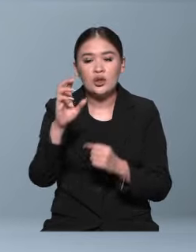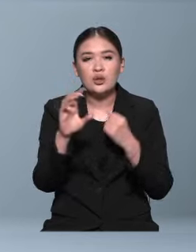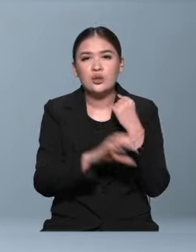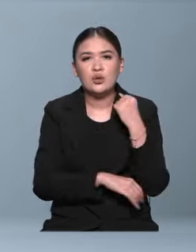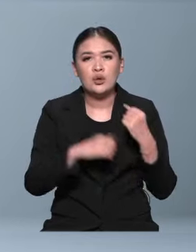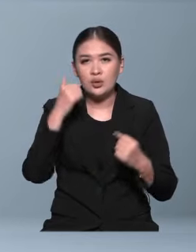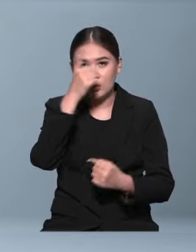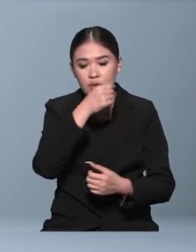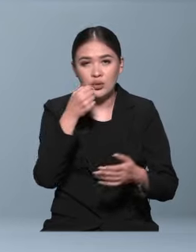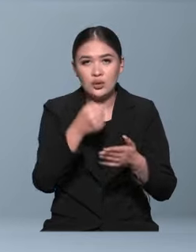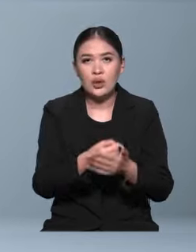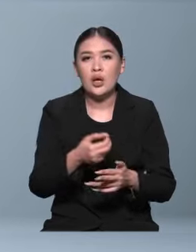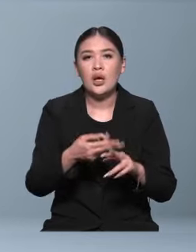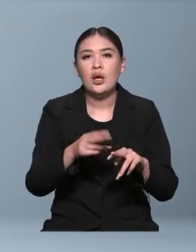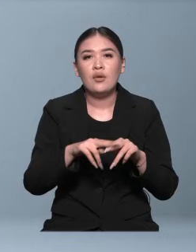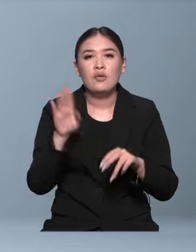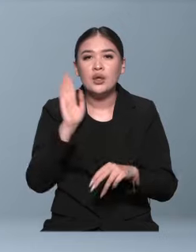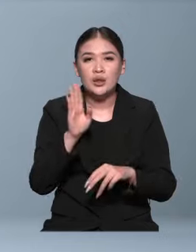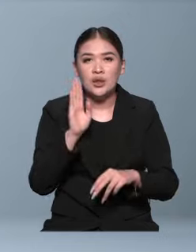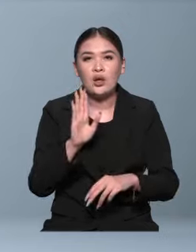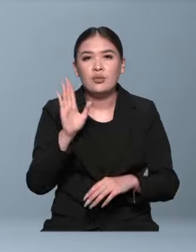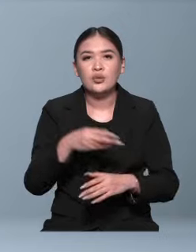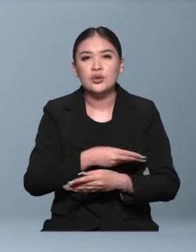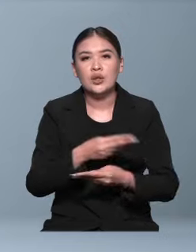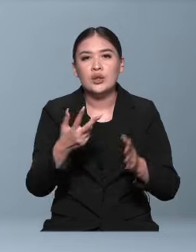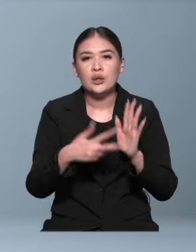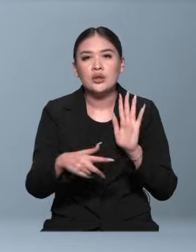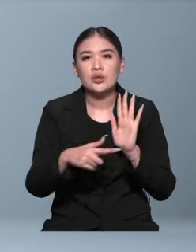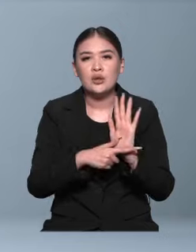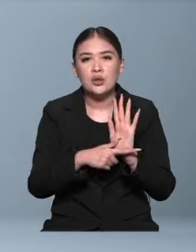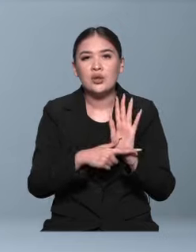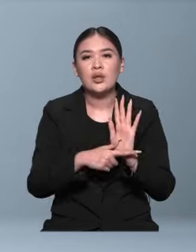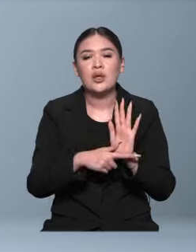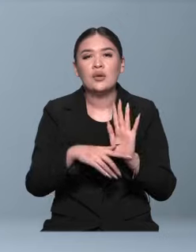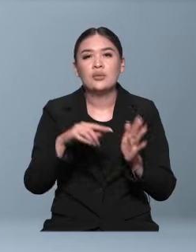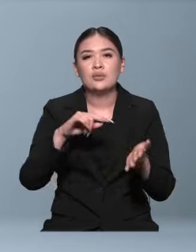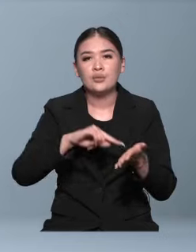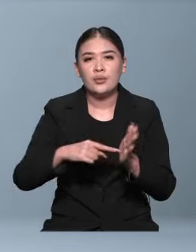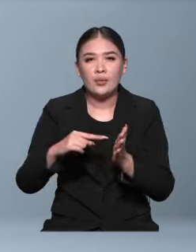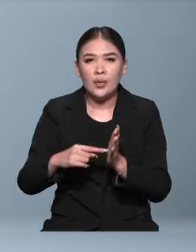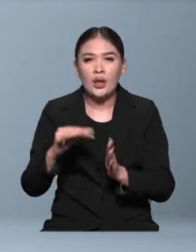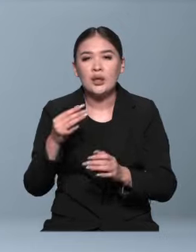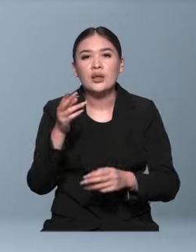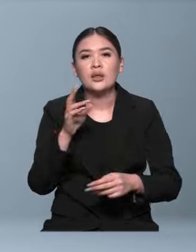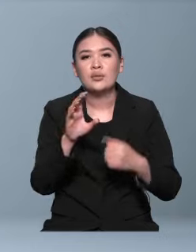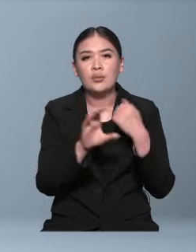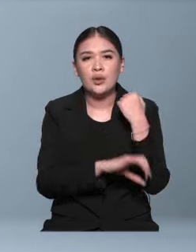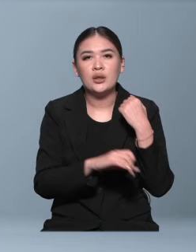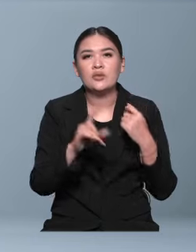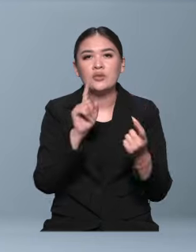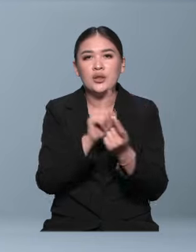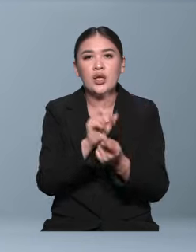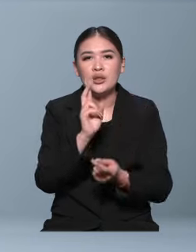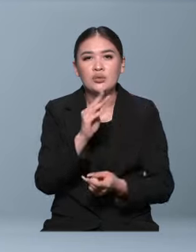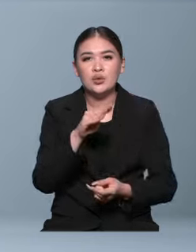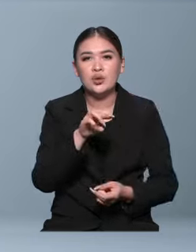года централизованным водоснабжением будут обеспечены 37 населенных пунктов. В завершении встречи Касым-Жомарт Токаев